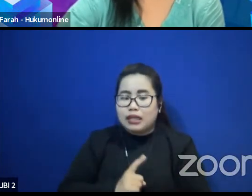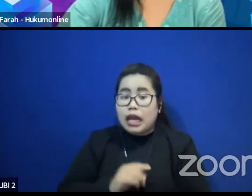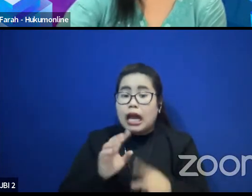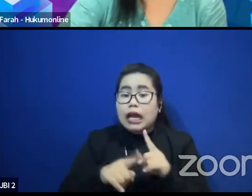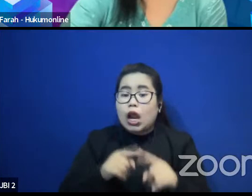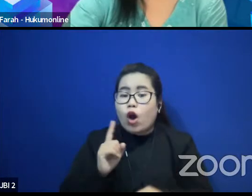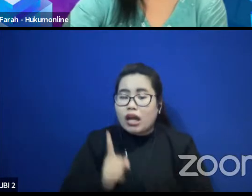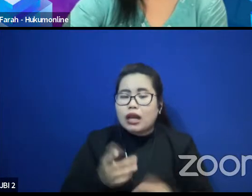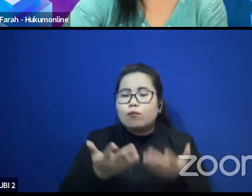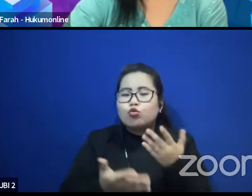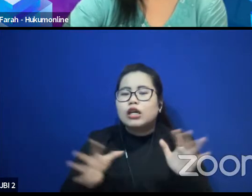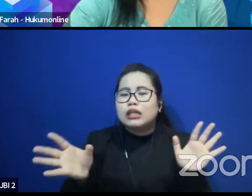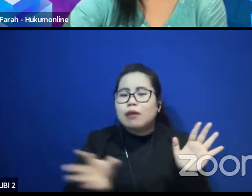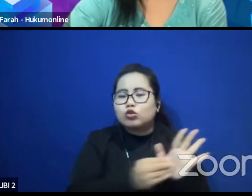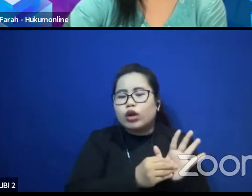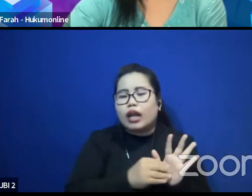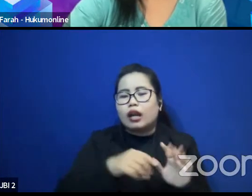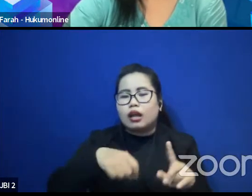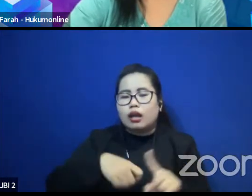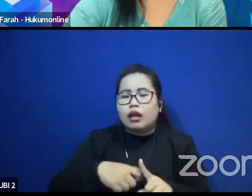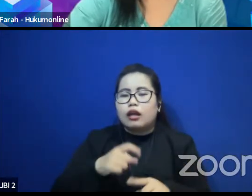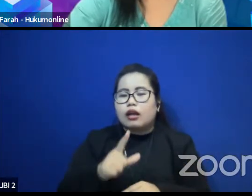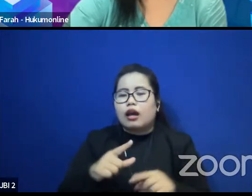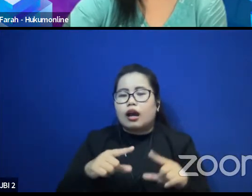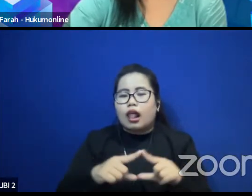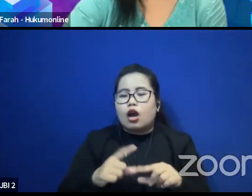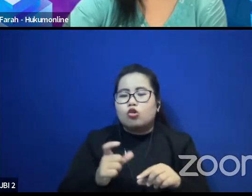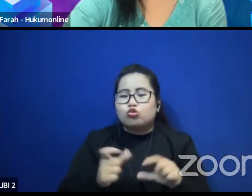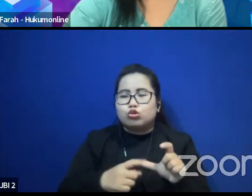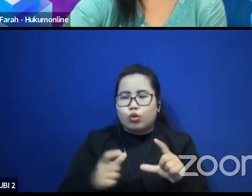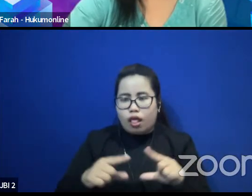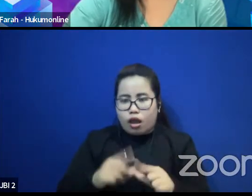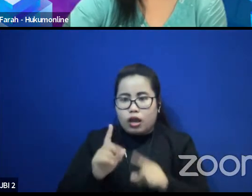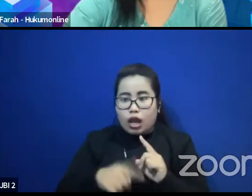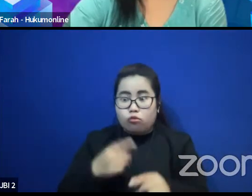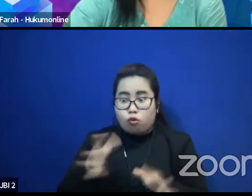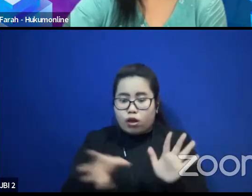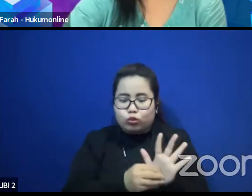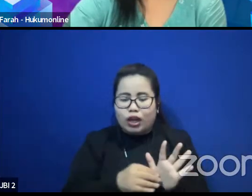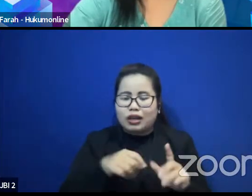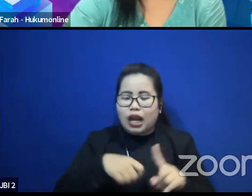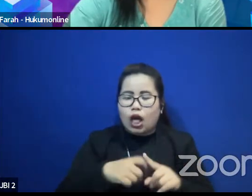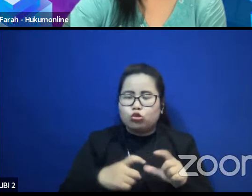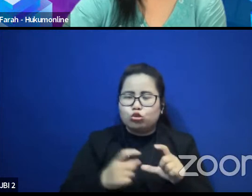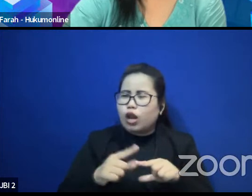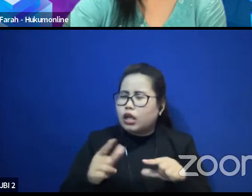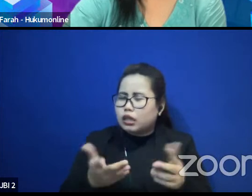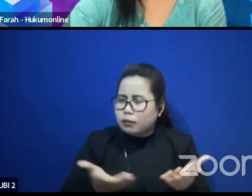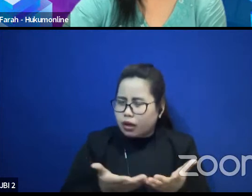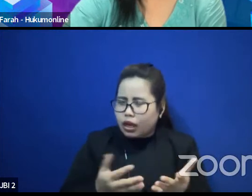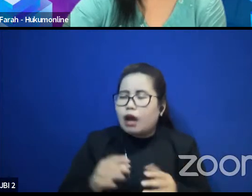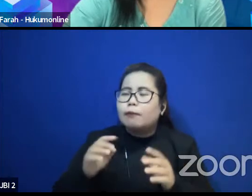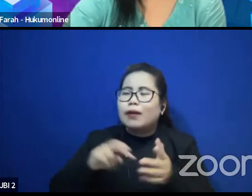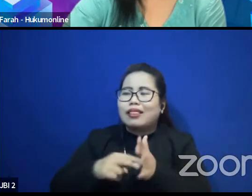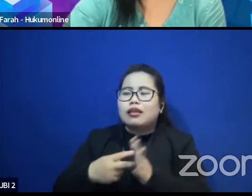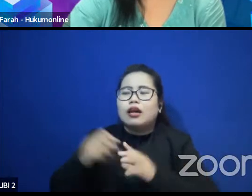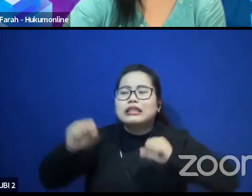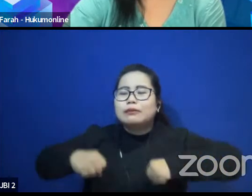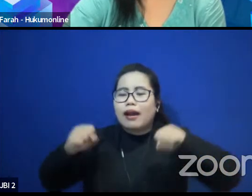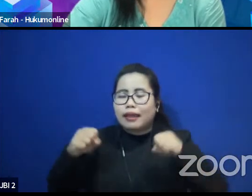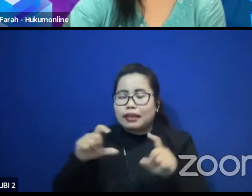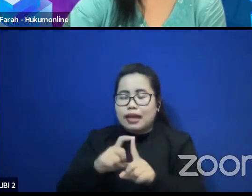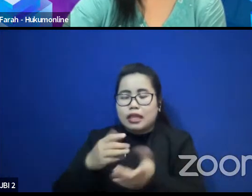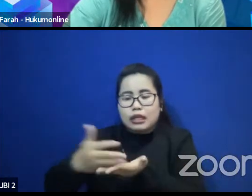itu sebaiknya dimasukkan klausula itu nah ketika memasukkan Rasul yaitu apa saja harus masukkan harus sepakati apa tidak tayang di share